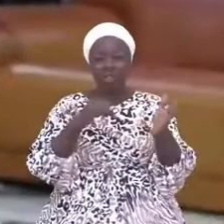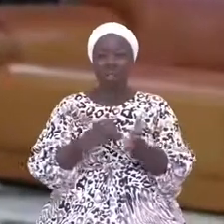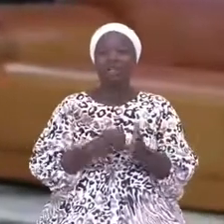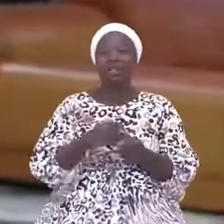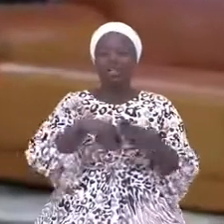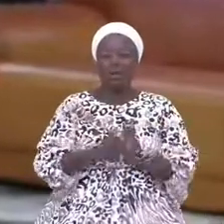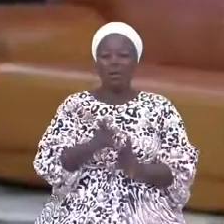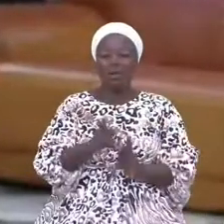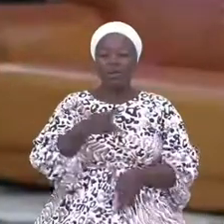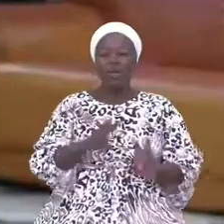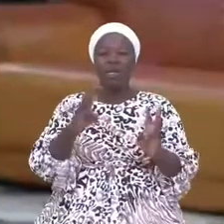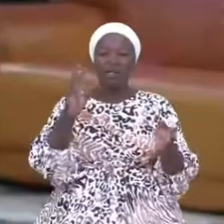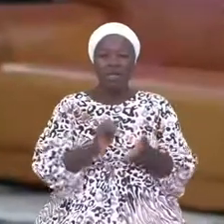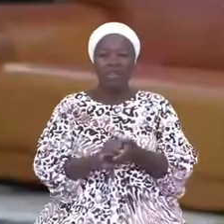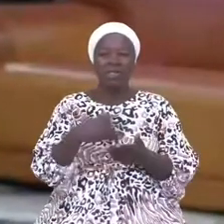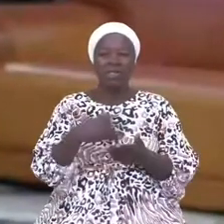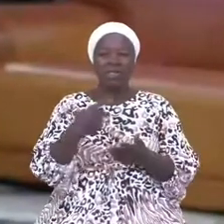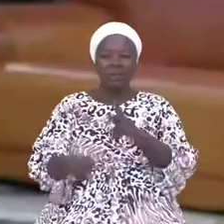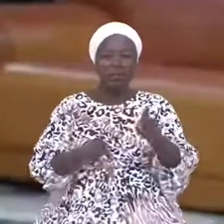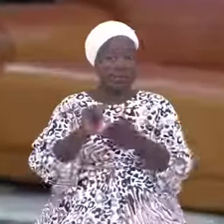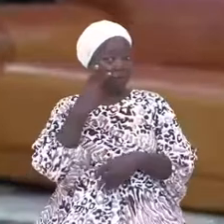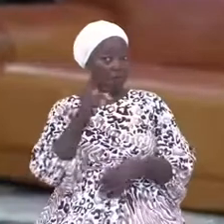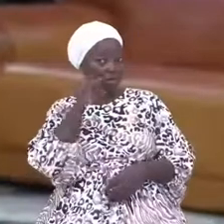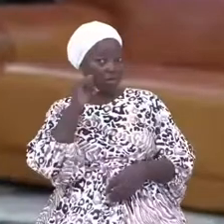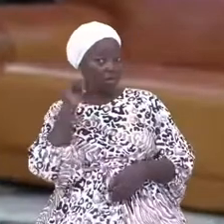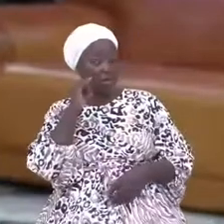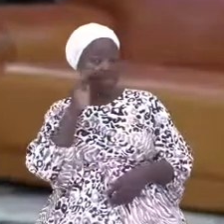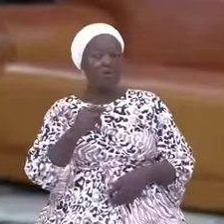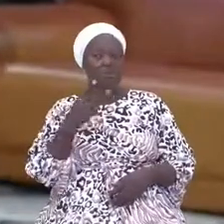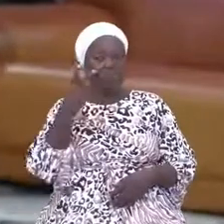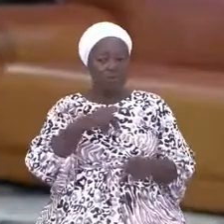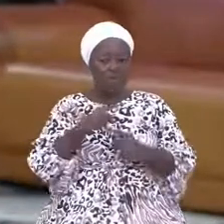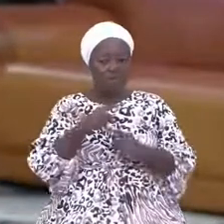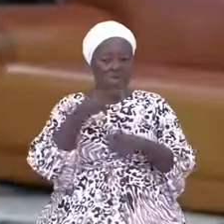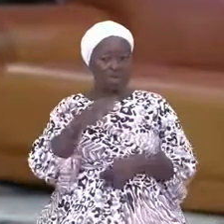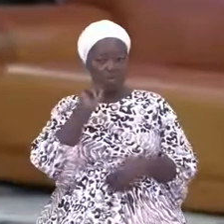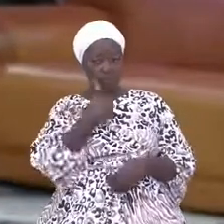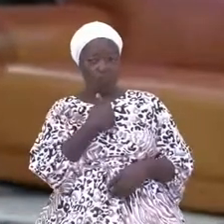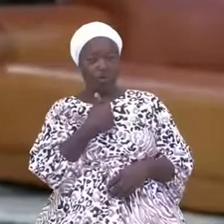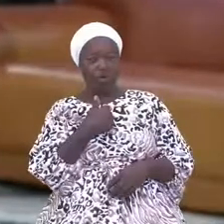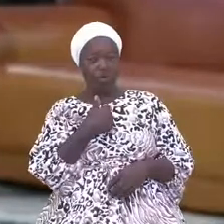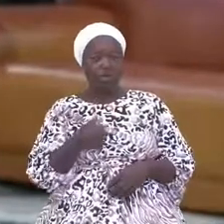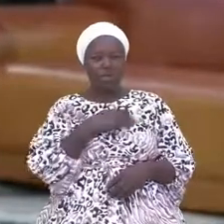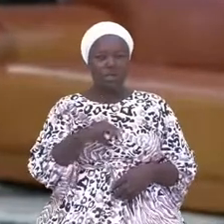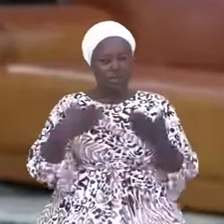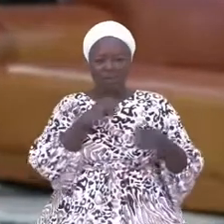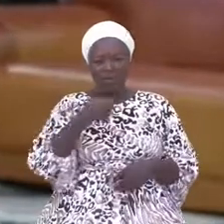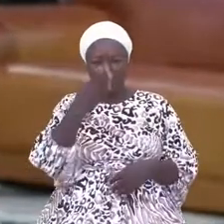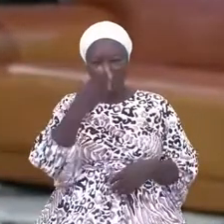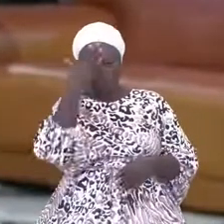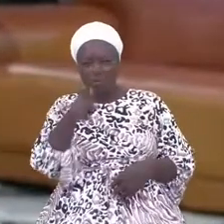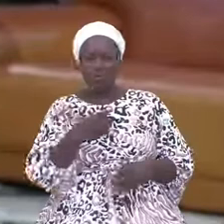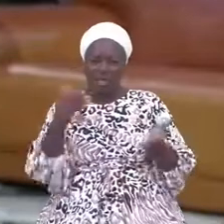tout ce qui est du passé et changer cela de sorte que ceux qui t'ont vu hier, quand ils te